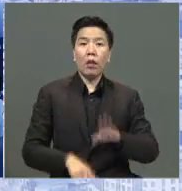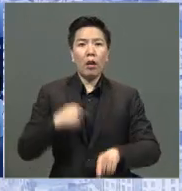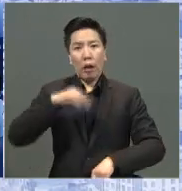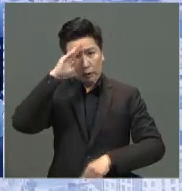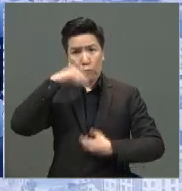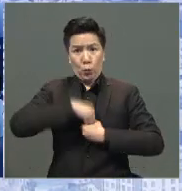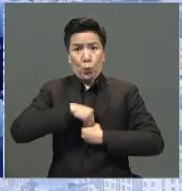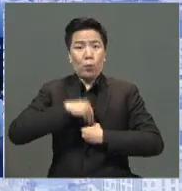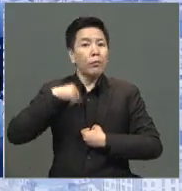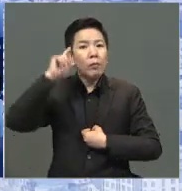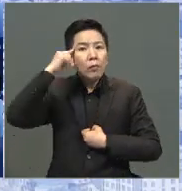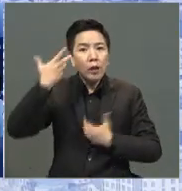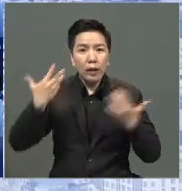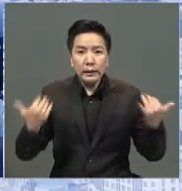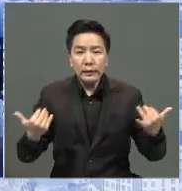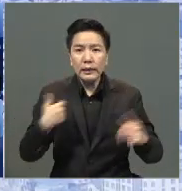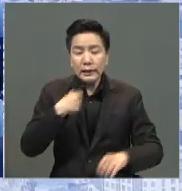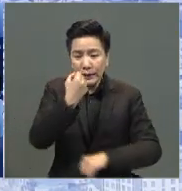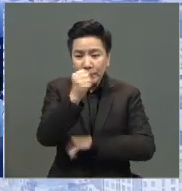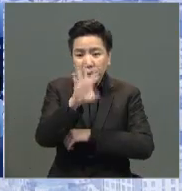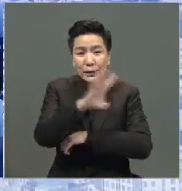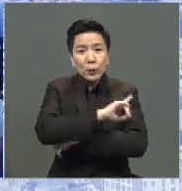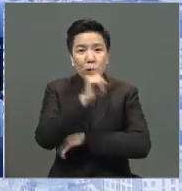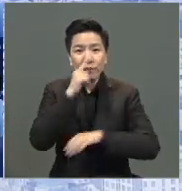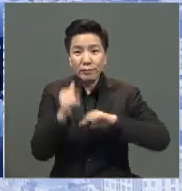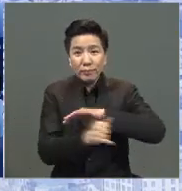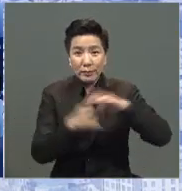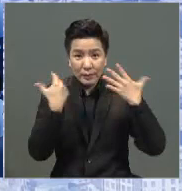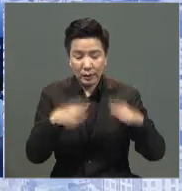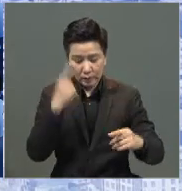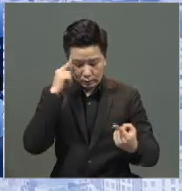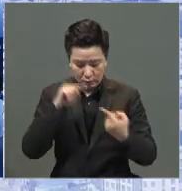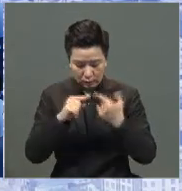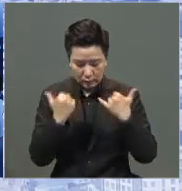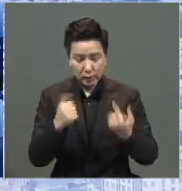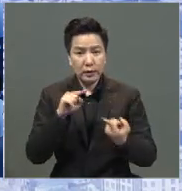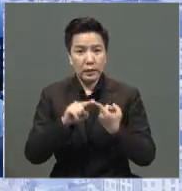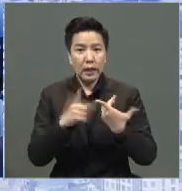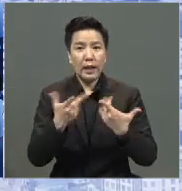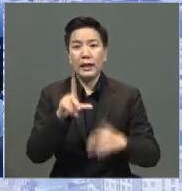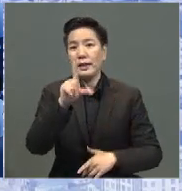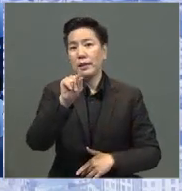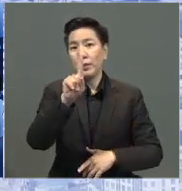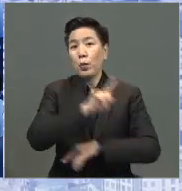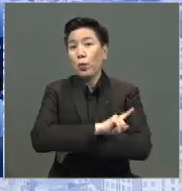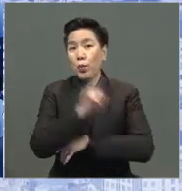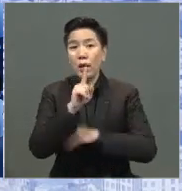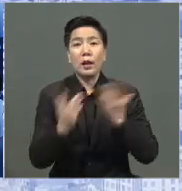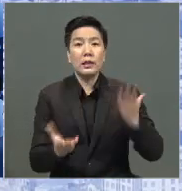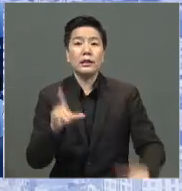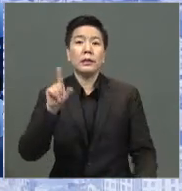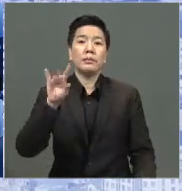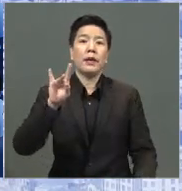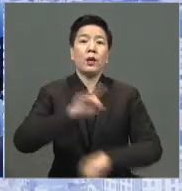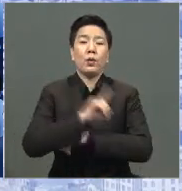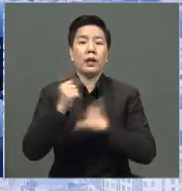กันระหว่างสองส่วนส่วนหนึ่งของผู้ที่ที่จะผ่อนคลายอีกส่วนหนึ่งคือผู้ที่จะรู้ดูเรื่องของสุขภาพนะครับสองอย่างนี้ต้องไปด้วยกันได้อยู่ในลักษณะที่สมดุลแล้วก็ควบคุมโรคได้นะครับตอนนี้ต้องให้รางวัลกับทุกๆท่านที่ดูแลกันภายในได้อย่างดีแต่ขณะเดียวกันชุดข้อมูลทางทางวิชาการก็ยังมาบอกว่าก็ไว้ใจไม่ได้ร้อยเปอร์เซ็นต์อย่างที่บอกคนไม่มีอาการที่ยังเดินอยู่อาจจะมีอยู่ด้วยก็ได้10 24วันอย่างที่เราคิดก็อาจจะไม่ใช่ด้วยอาจจะเป็น10 21วันหรือหรือ 28